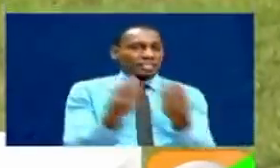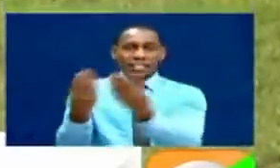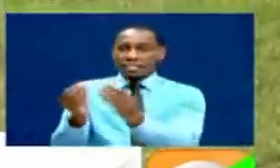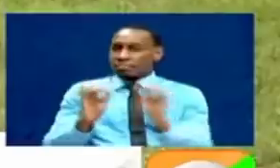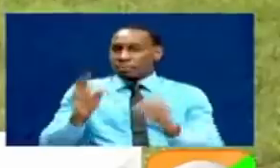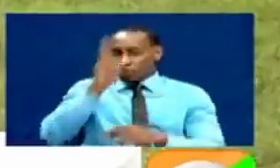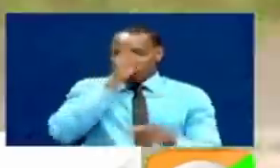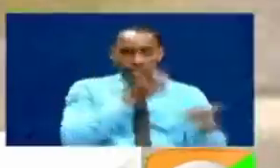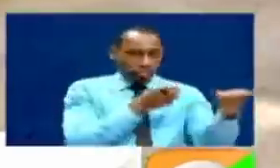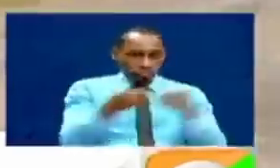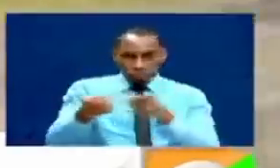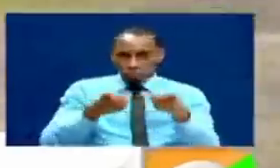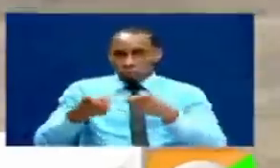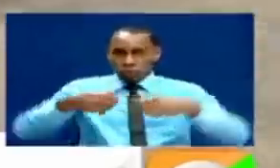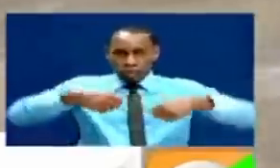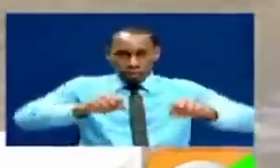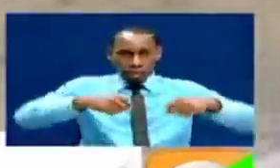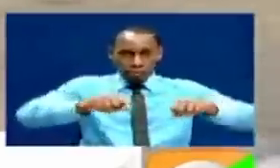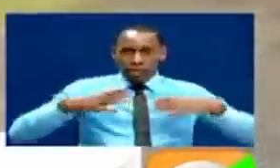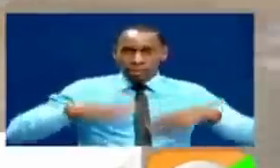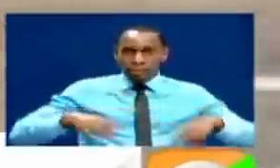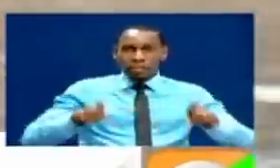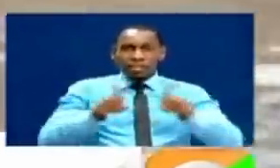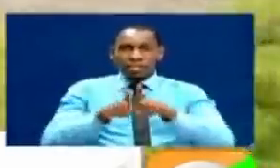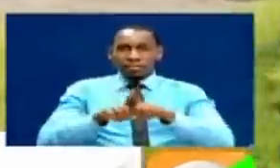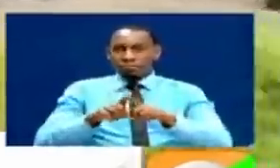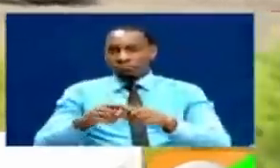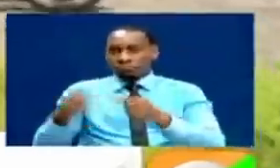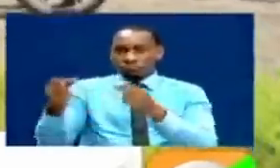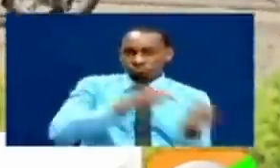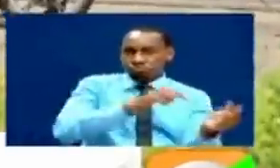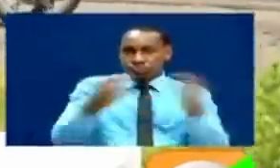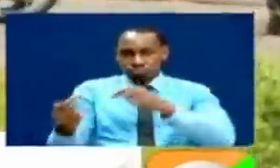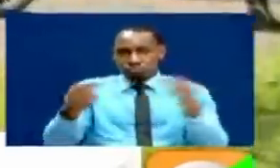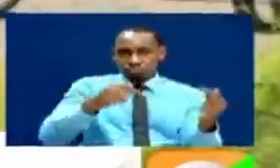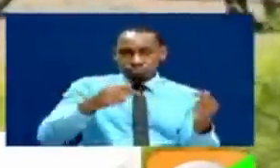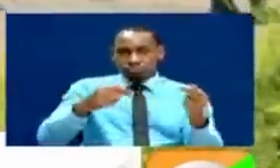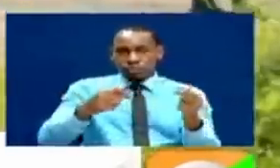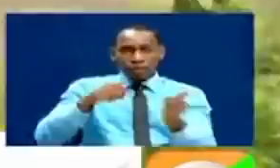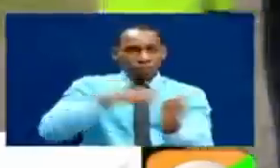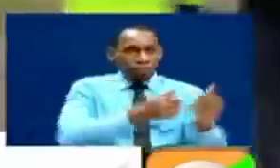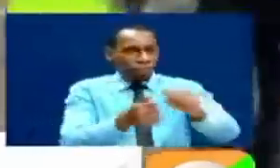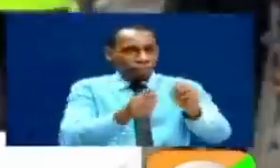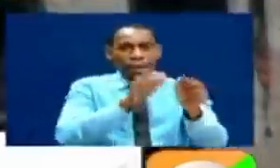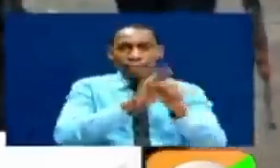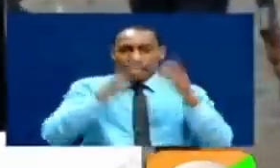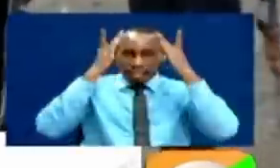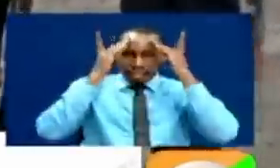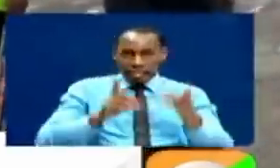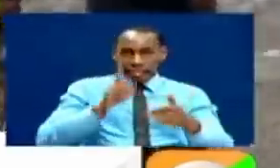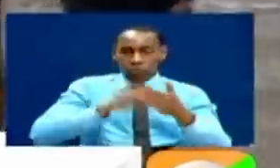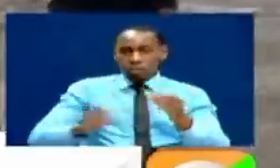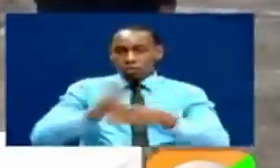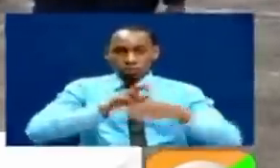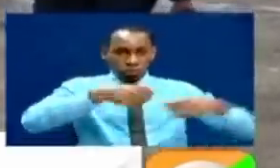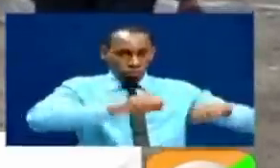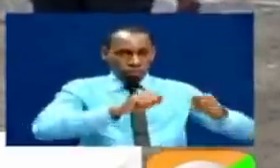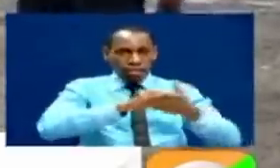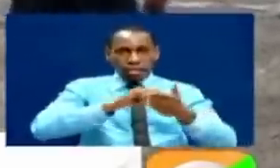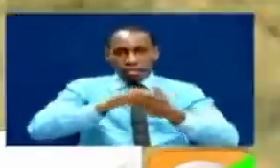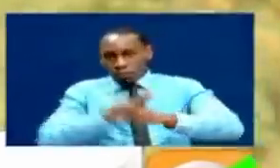maafisa hawa kudhibiti wahudumu wa bodaboda, na ilisalia kuwa mchezo wa paka na panya, kwani wengi waliamua kutumia bodaboda